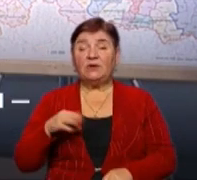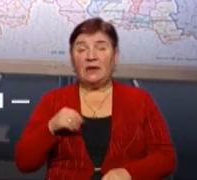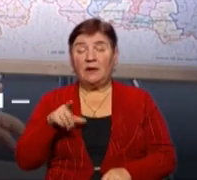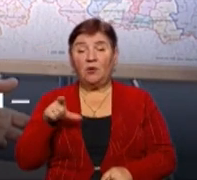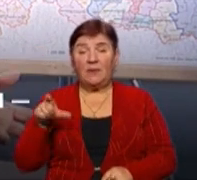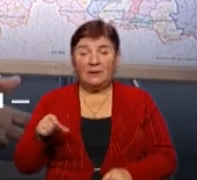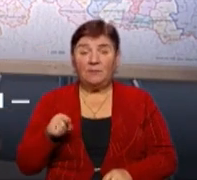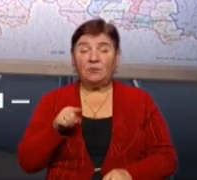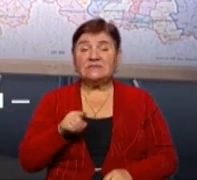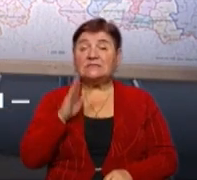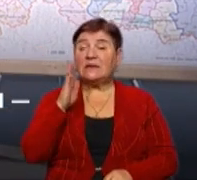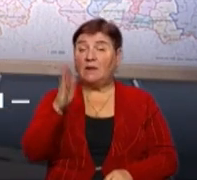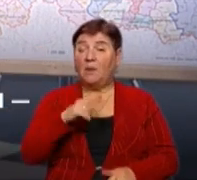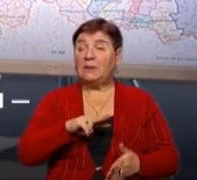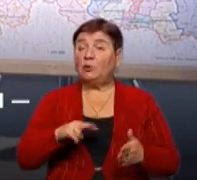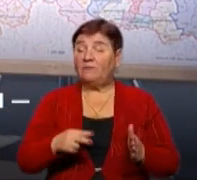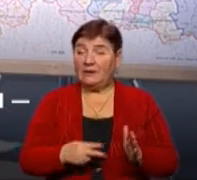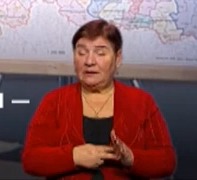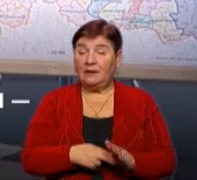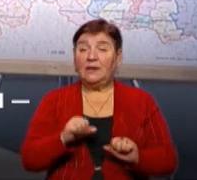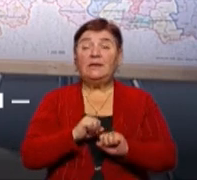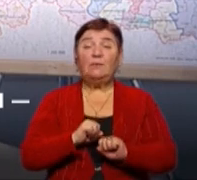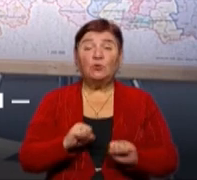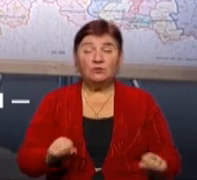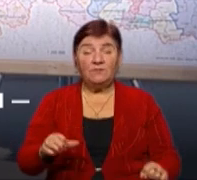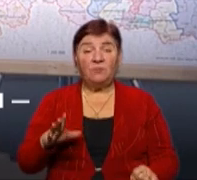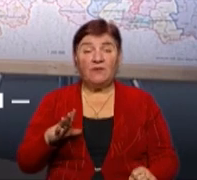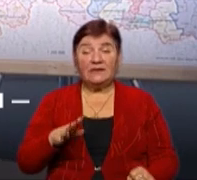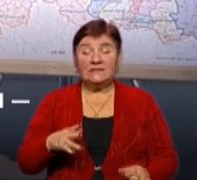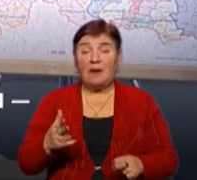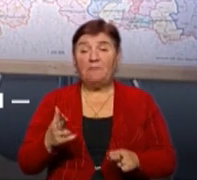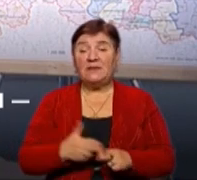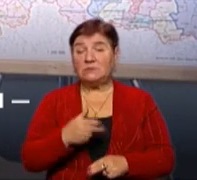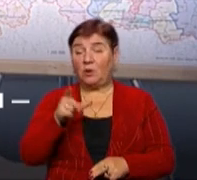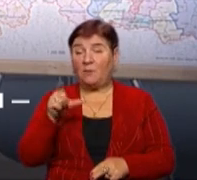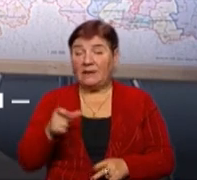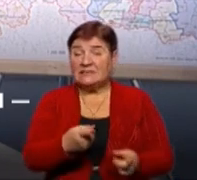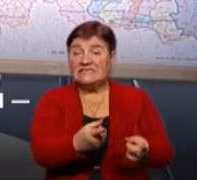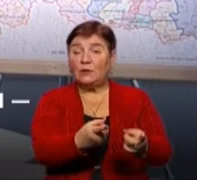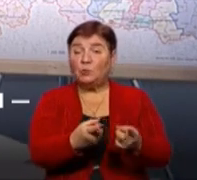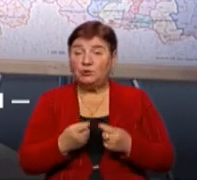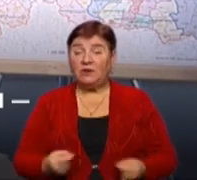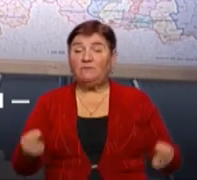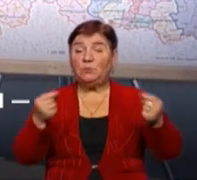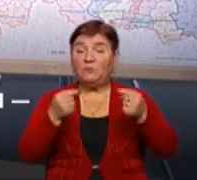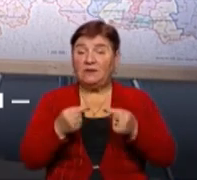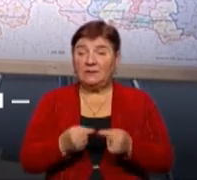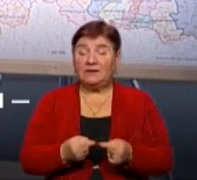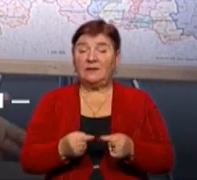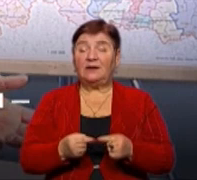громадою. І навіть процес стратегічного планування не може відбуватись без комунікації з громадою, без залучення